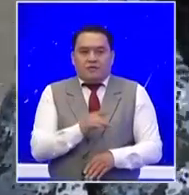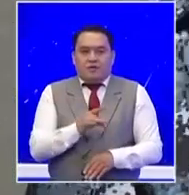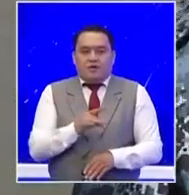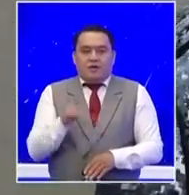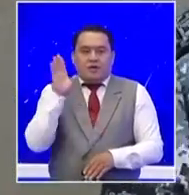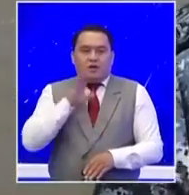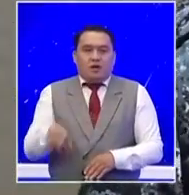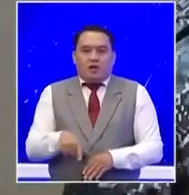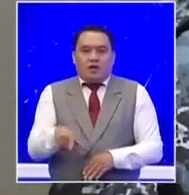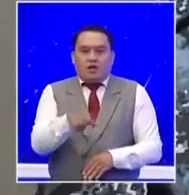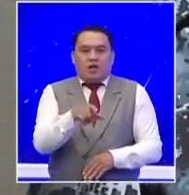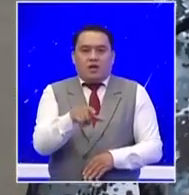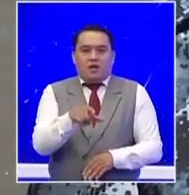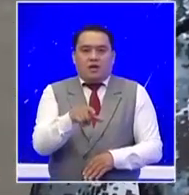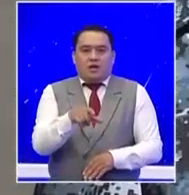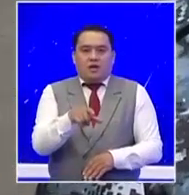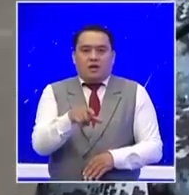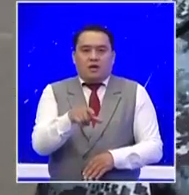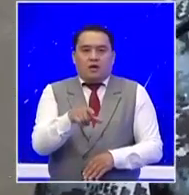реках и устьях, которые